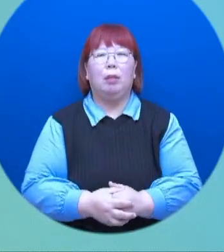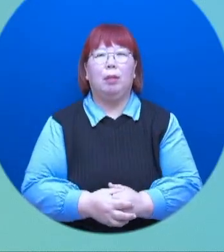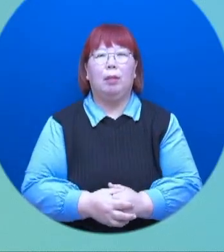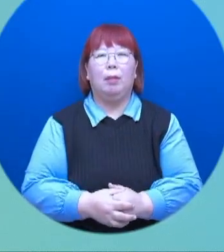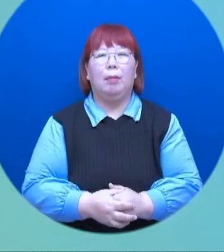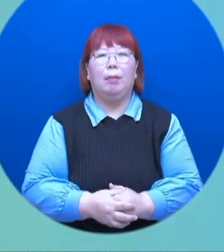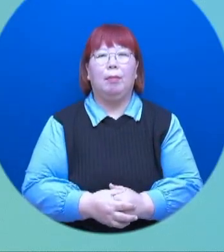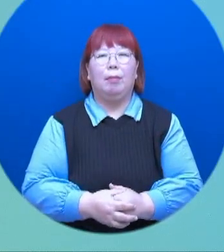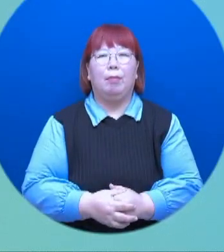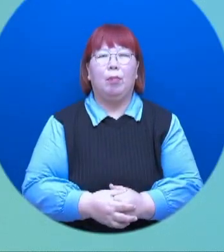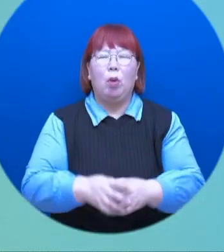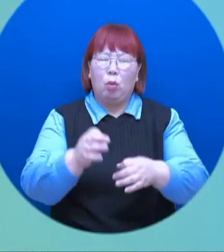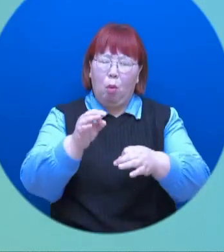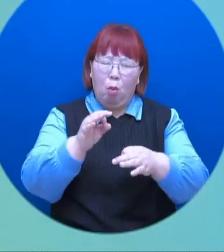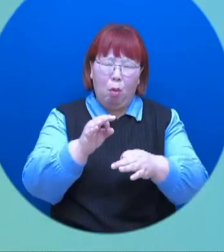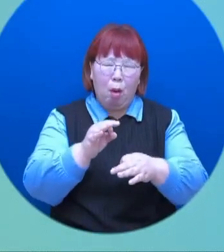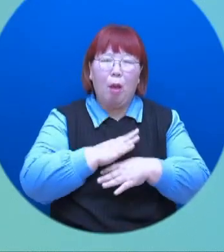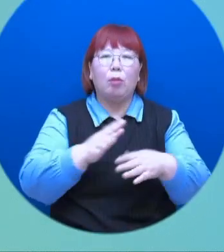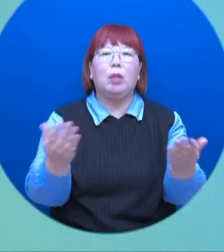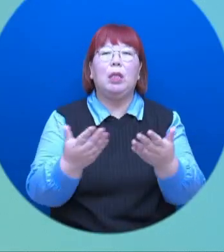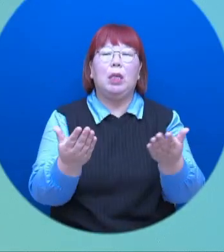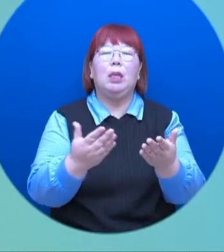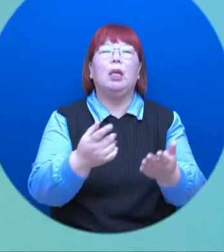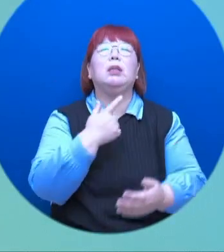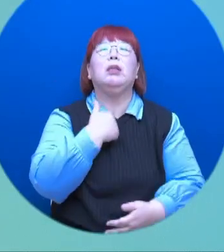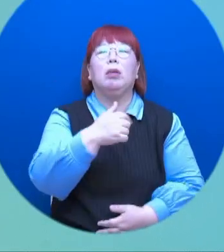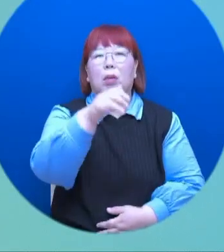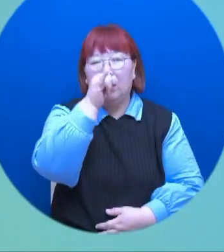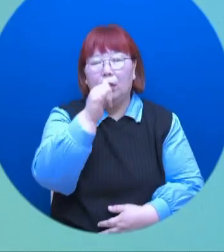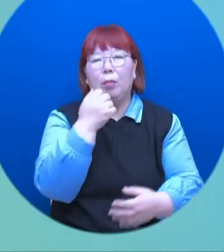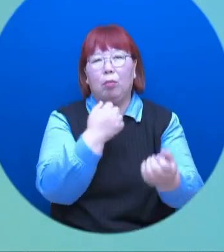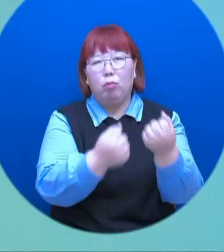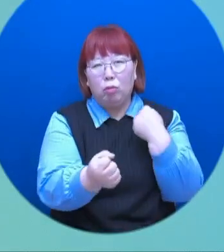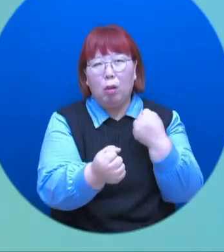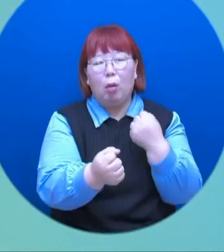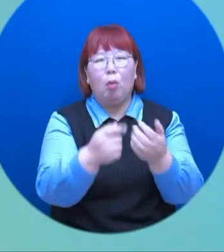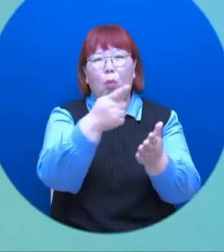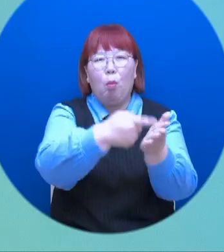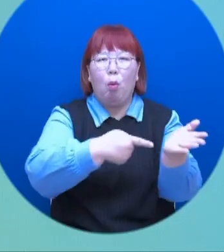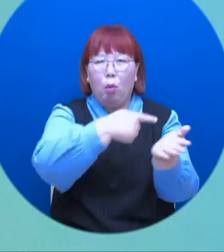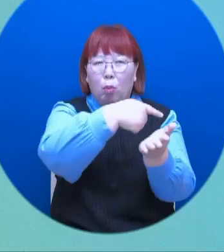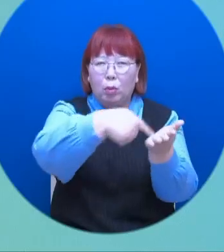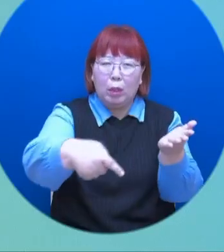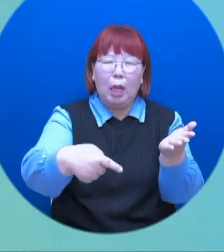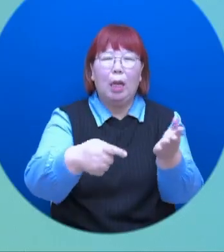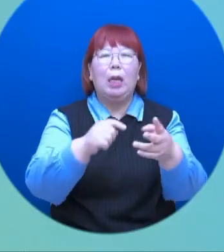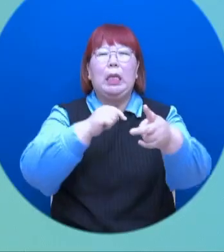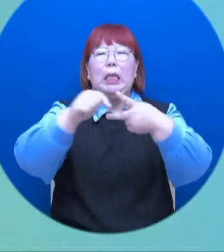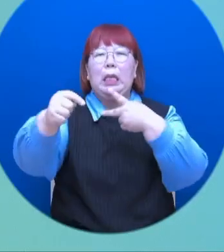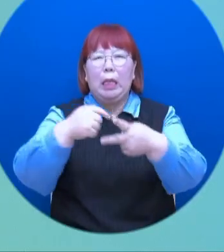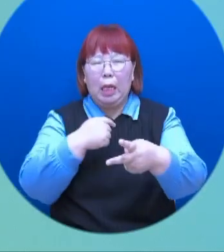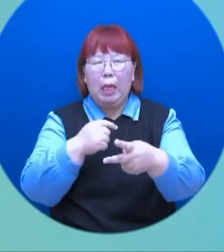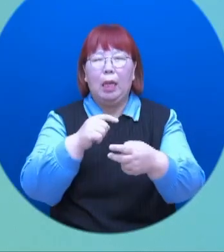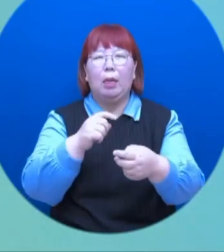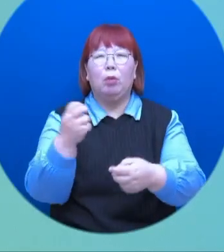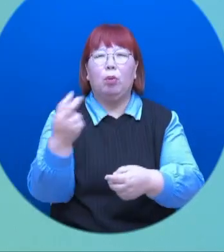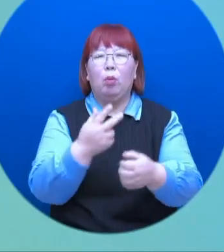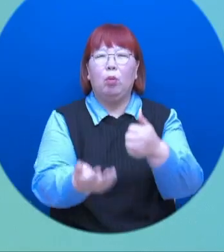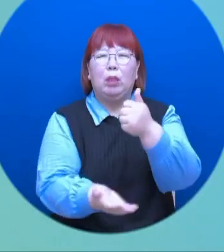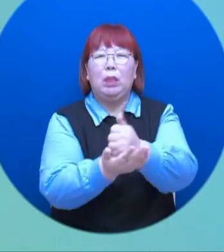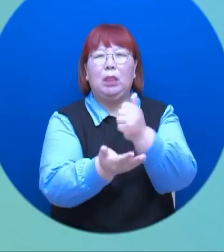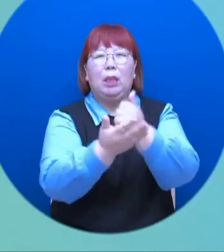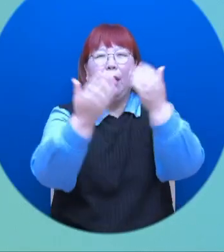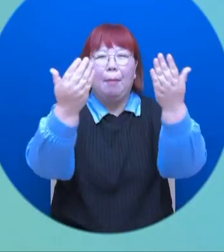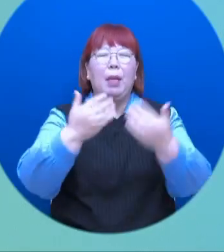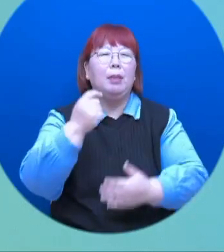그리하여 놀라운 업적을 가지고 있음에도 불구하고 보상이나 이에 대한 높은 칭호를 얻지